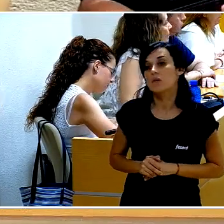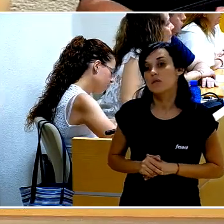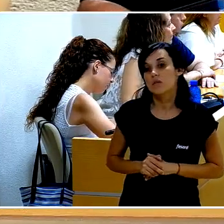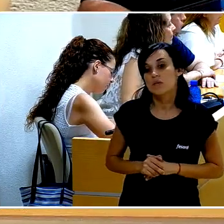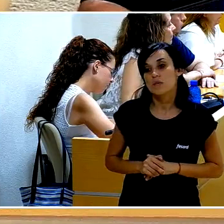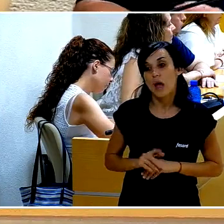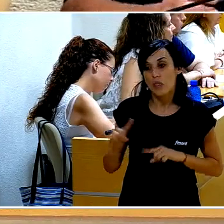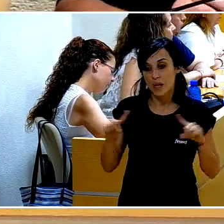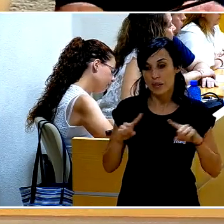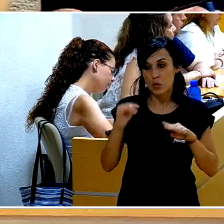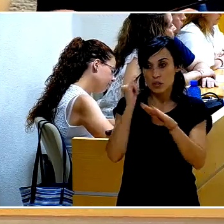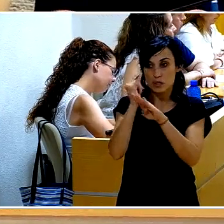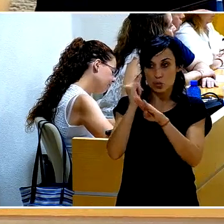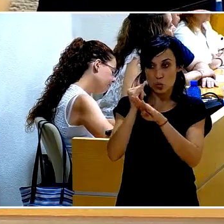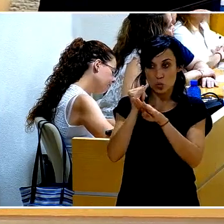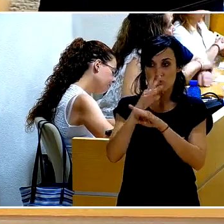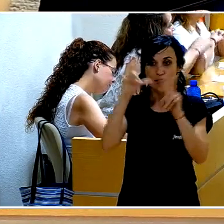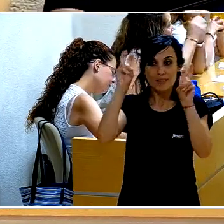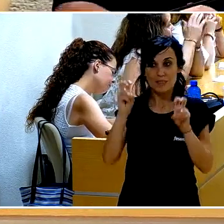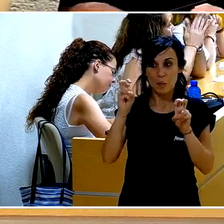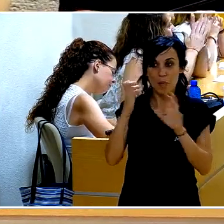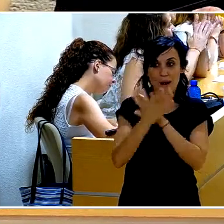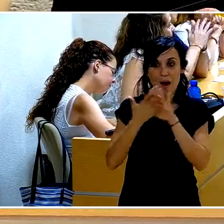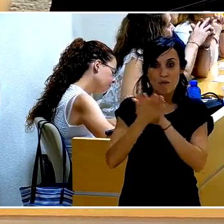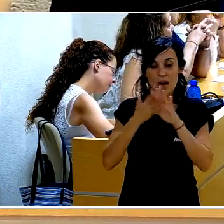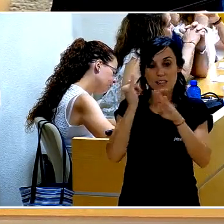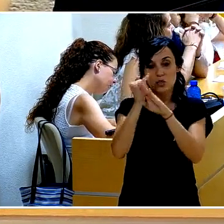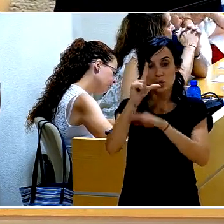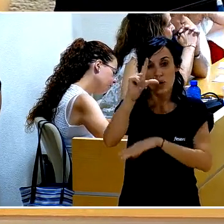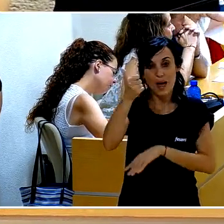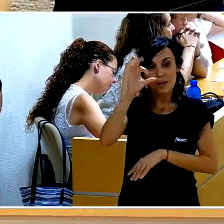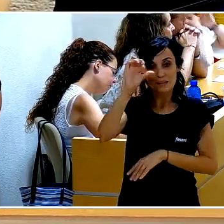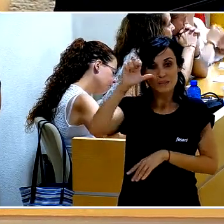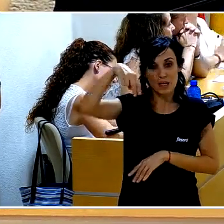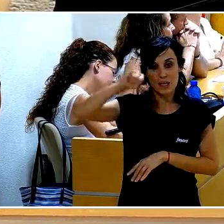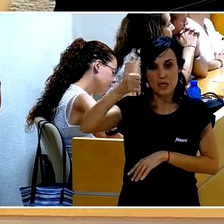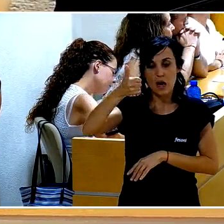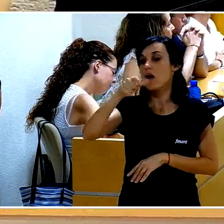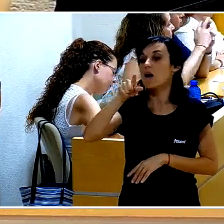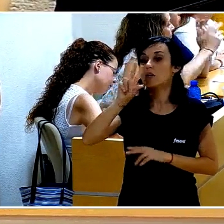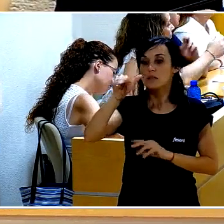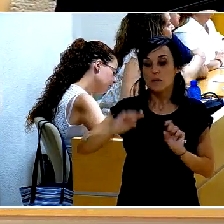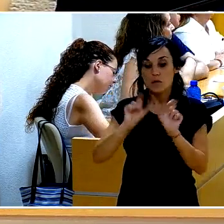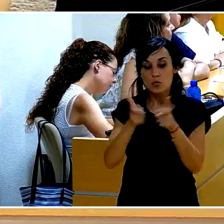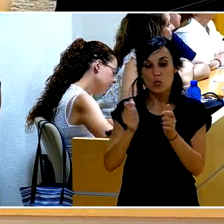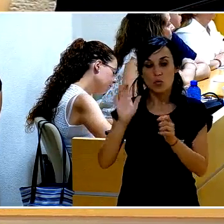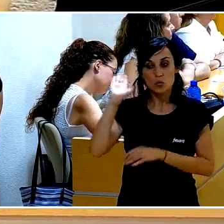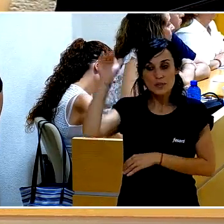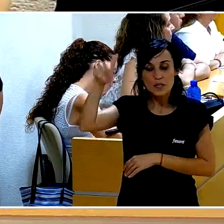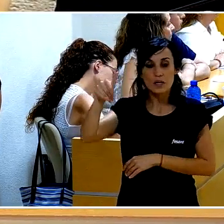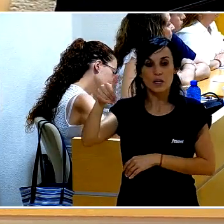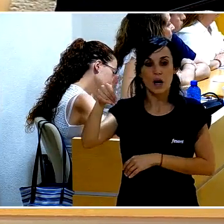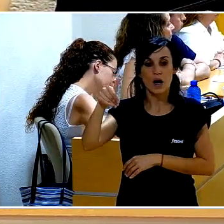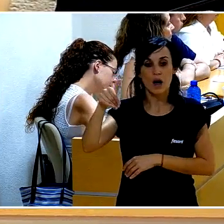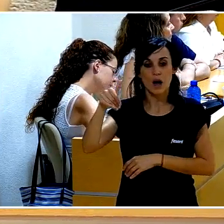el director de l'Institut La Sénia, perquè també anàvem a tractar el tema de l'Institut La Sénia, i jo mateixa a reunir-nos en conselleria per a